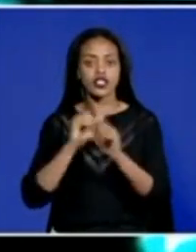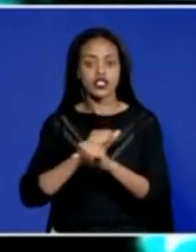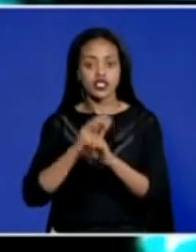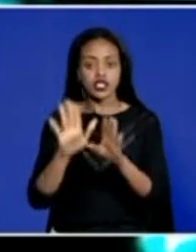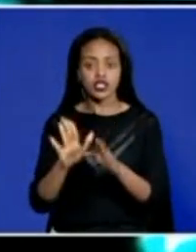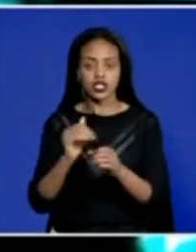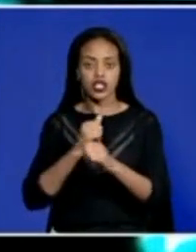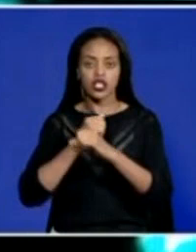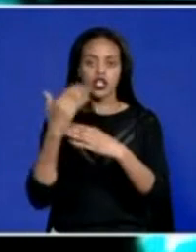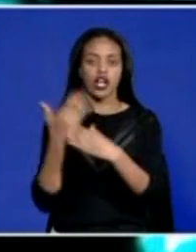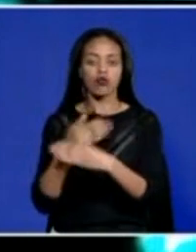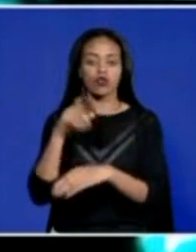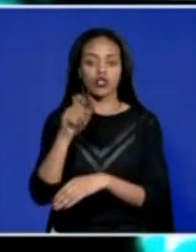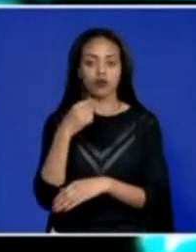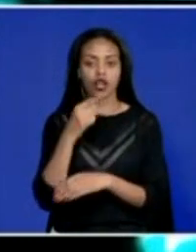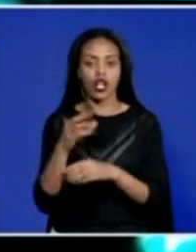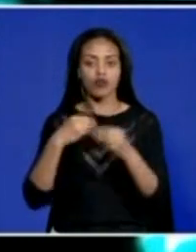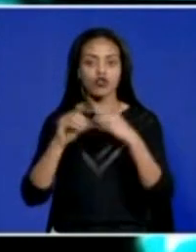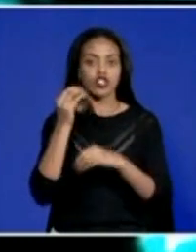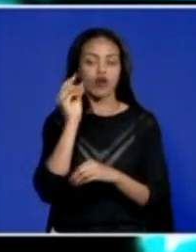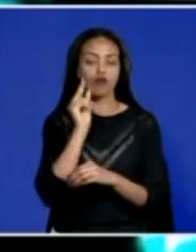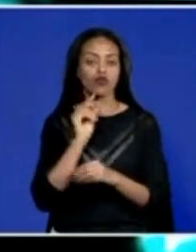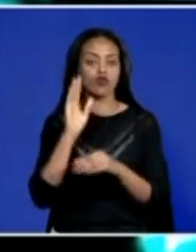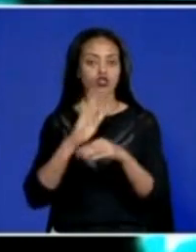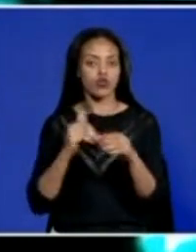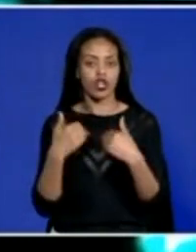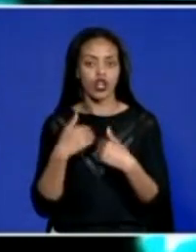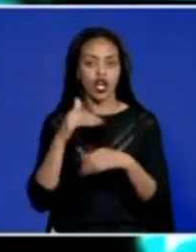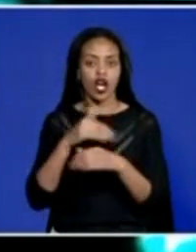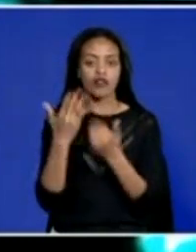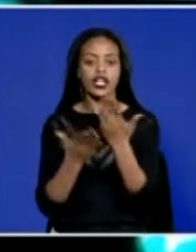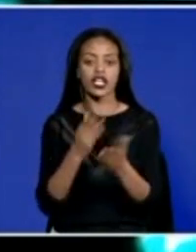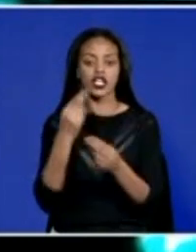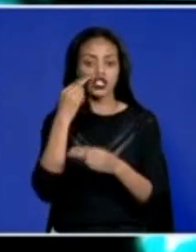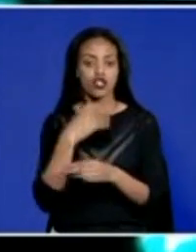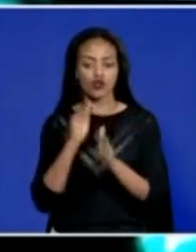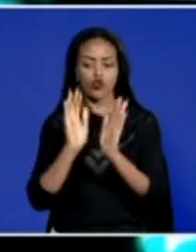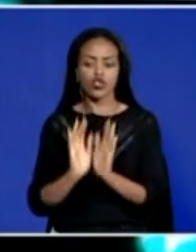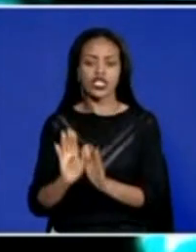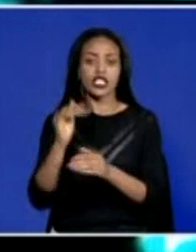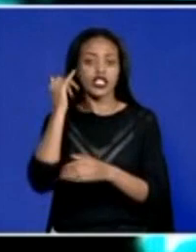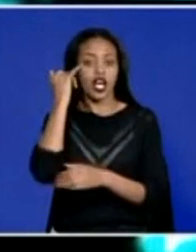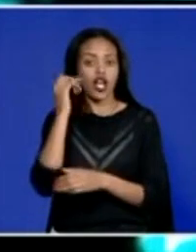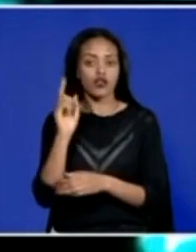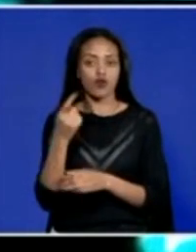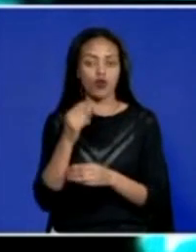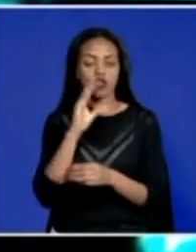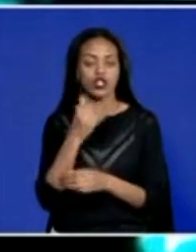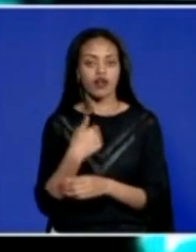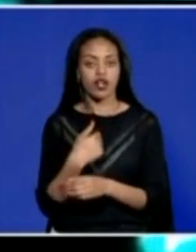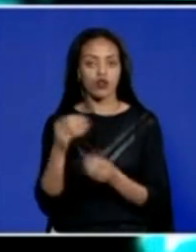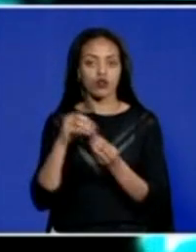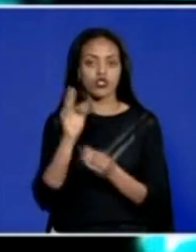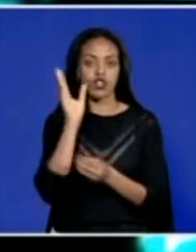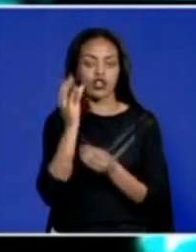ብኣጋ ምዕጋት ከም ዝግባእ ኣብ መሸጣ ቡን ዝተዋፈራ ወገናት ፀዊዕና ኣለዋ ኣብ ተገልገልቲ ዝርአ ዘሎ ሸለልተጅነት ዘተሓሳስብ ምዃኑ እውን ተዛሪበን ን ሕልና